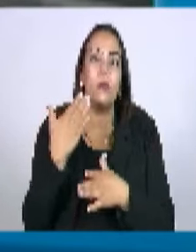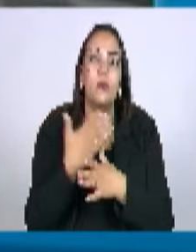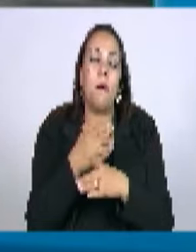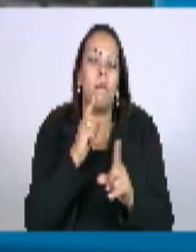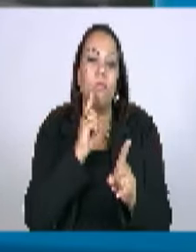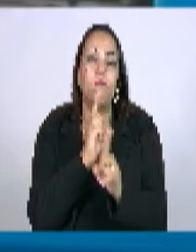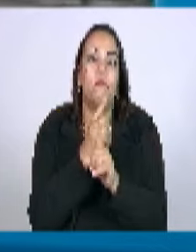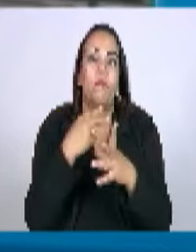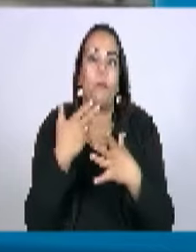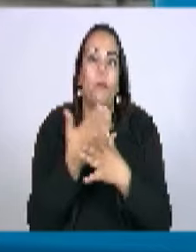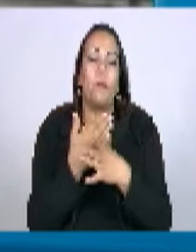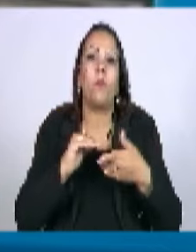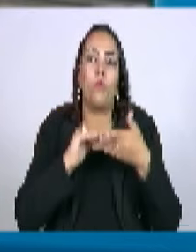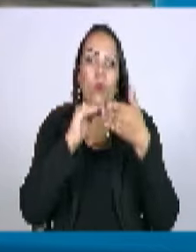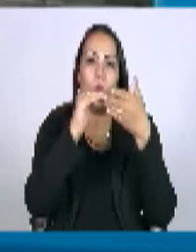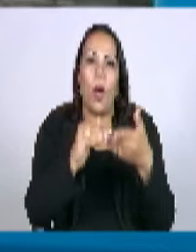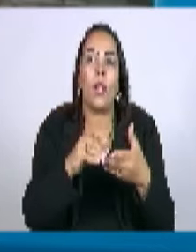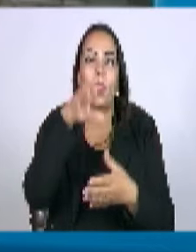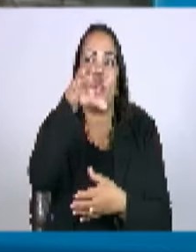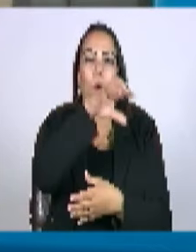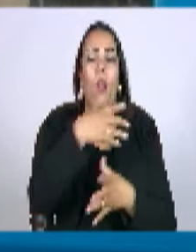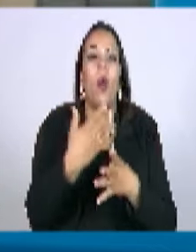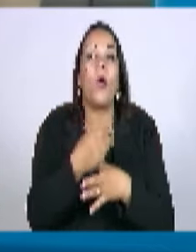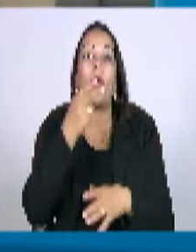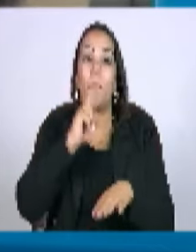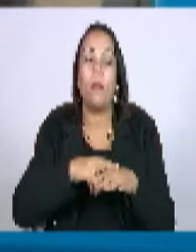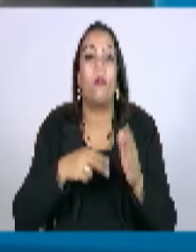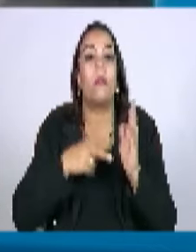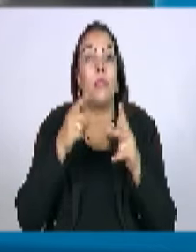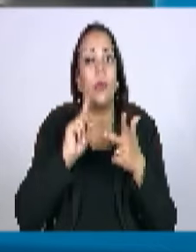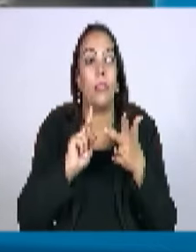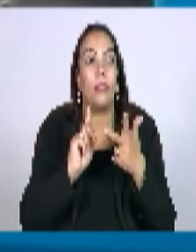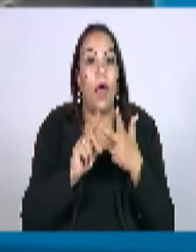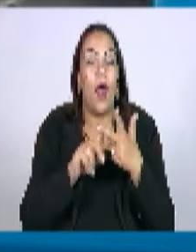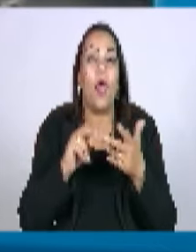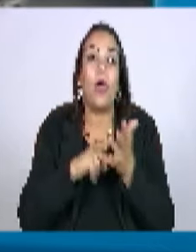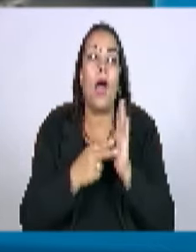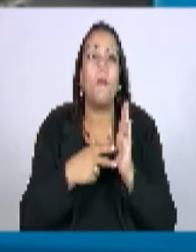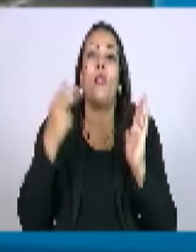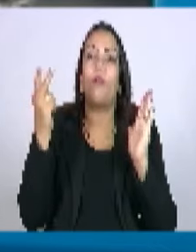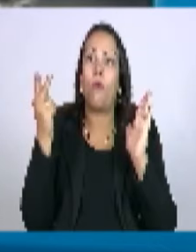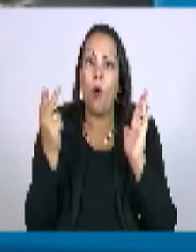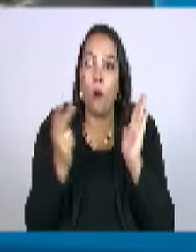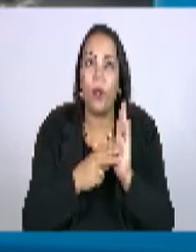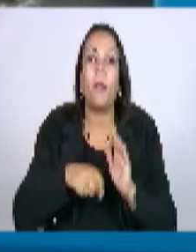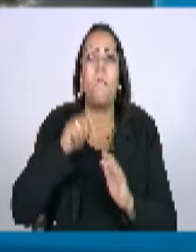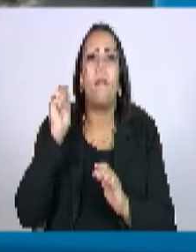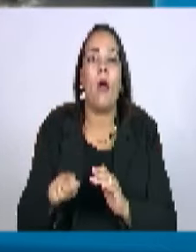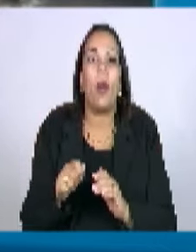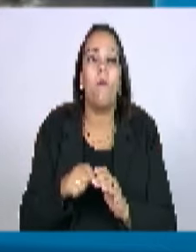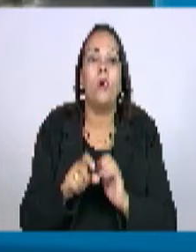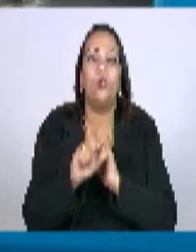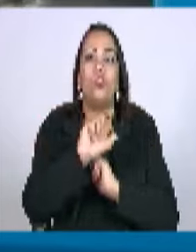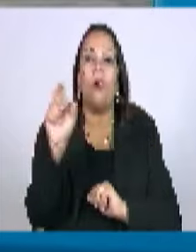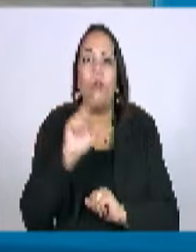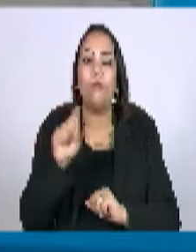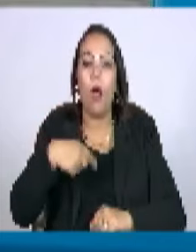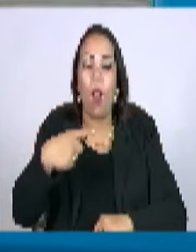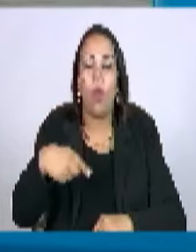الدوليه تقديم تقرير للمحكمه شهريا عن ما يحدث على ارض الواقع